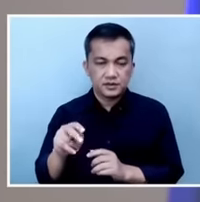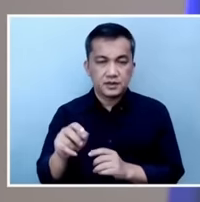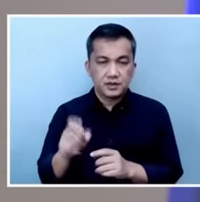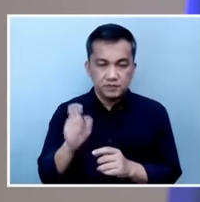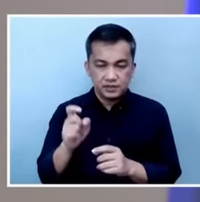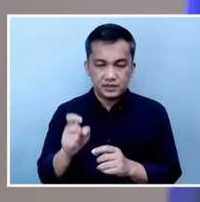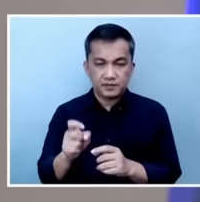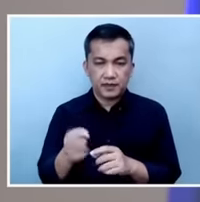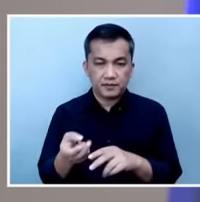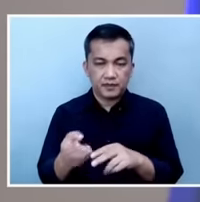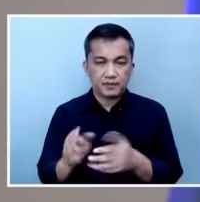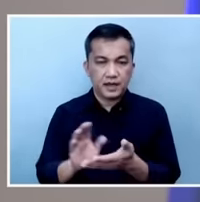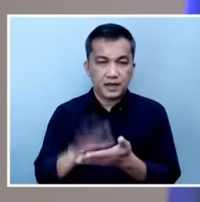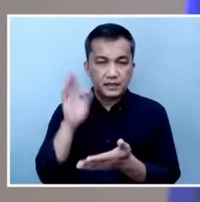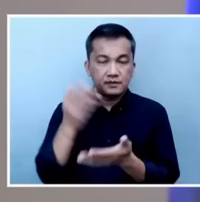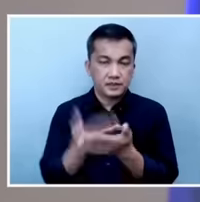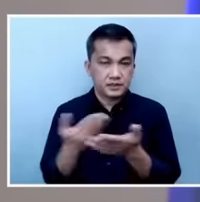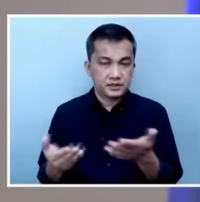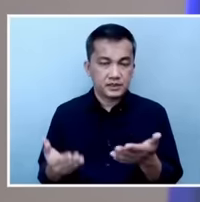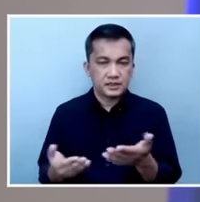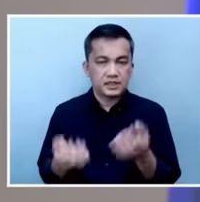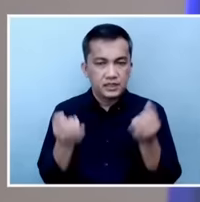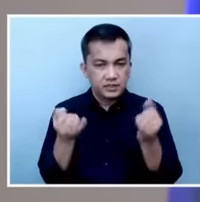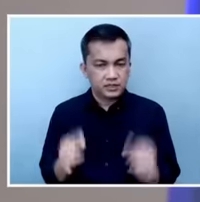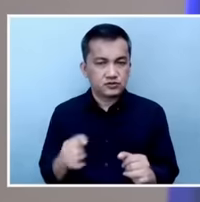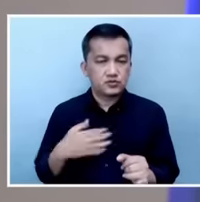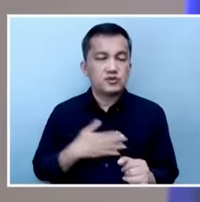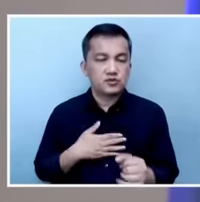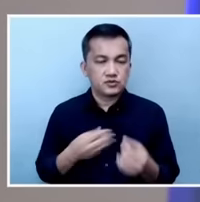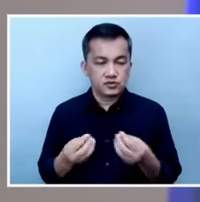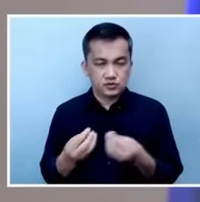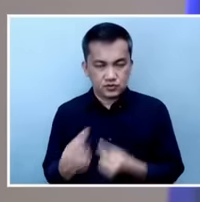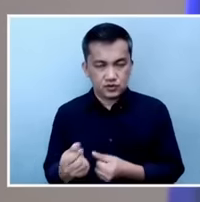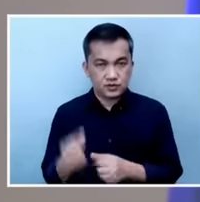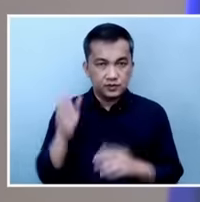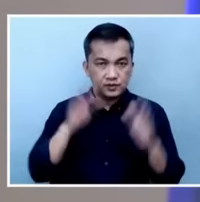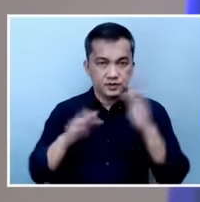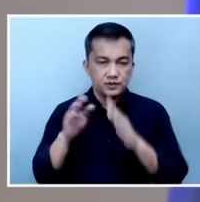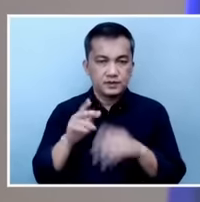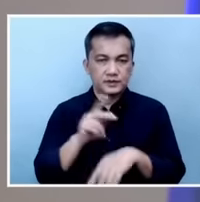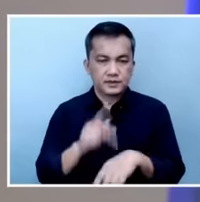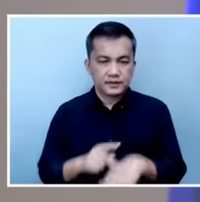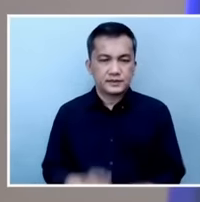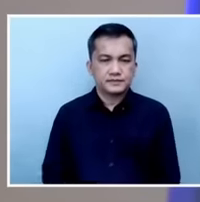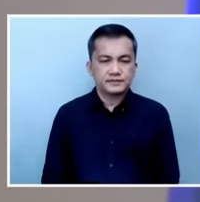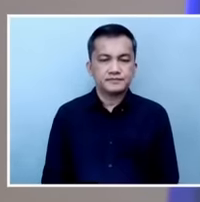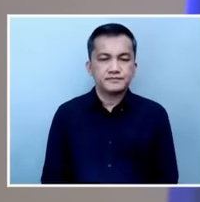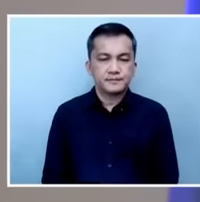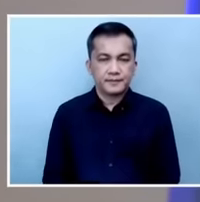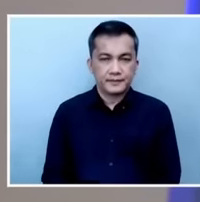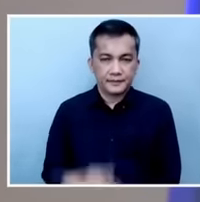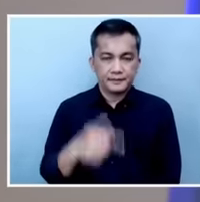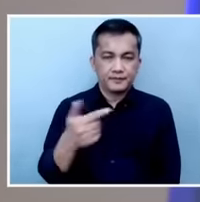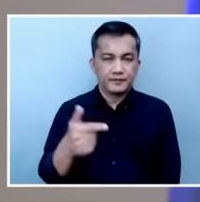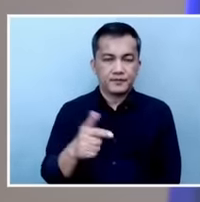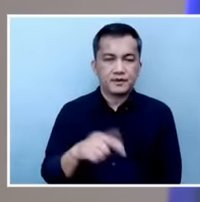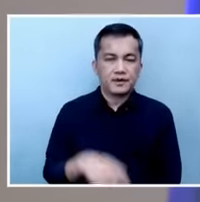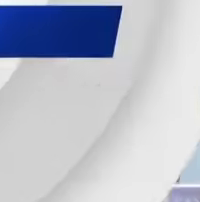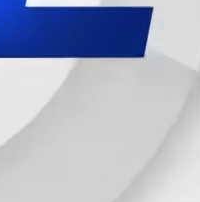pa rin ang pangunahing issue na nais nilang masolusyonan na problema sa bansa. Nagpapatrol, Willard